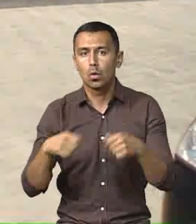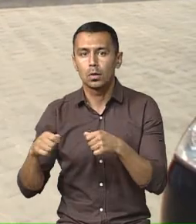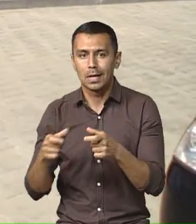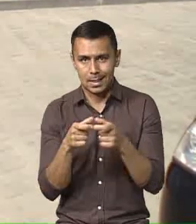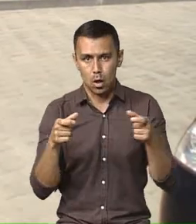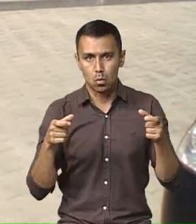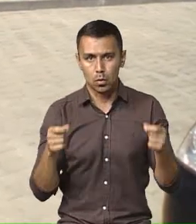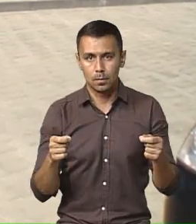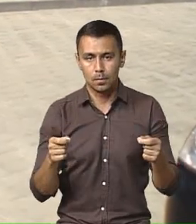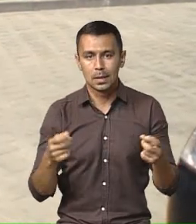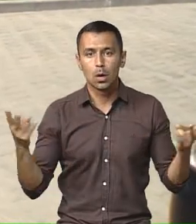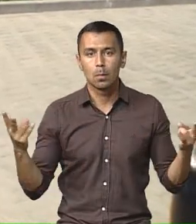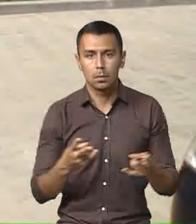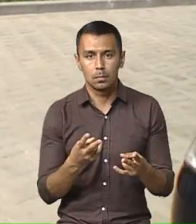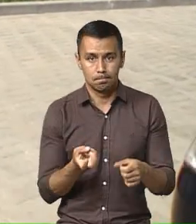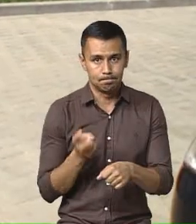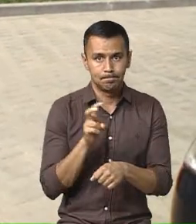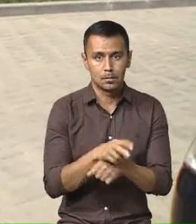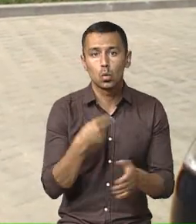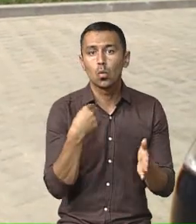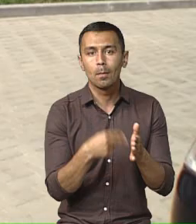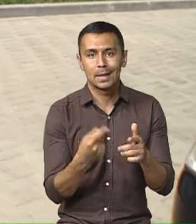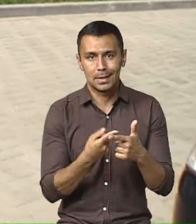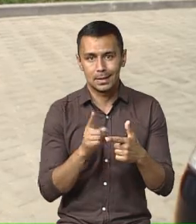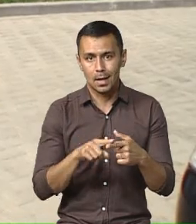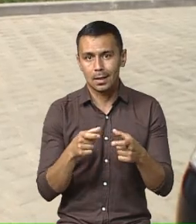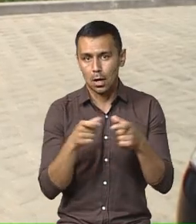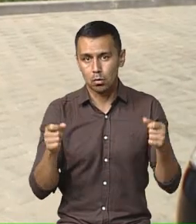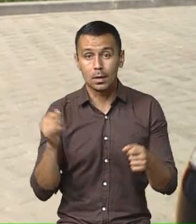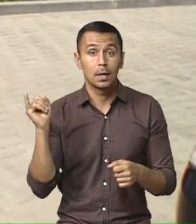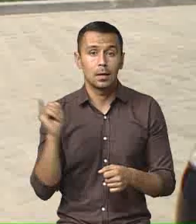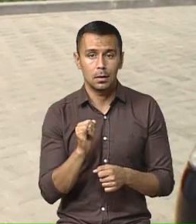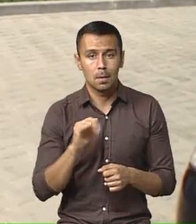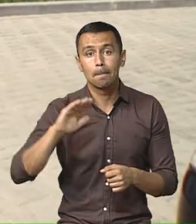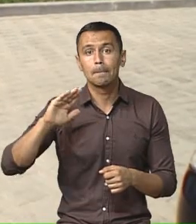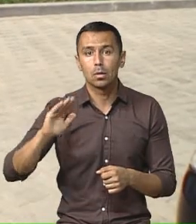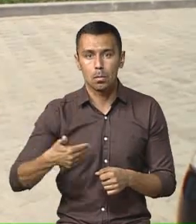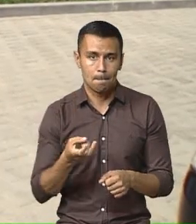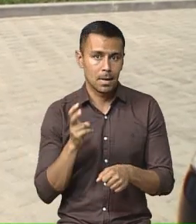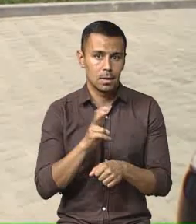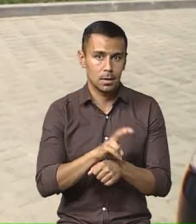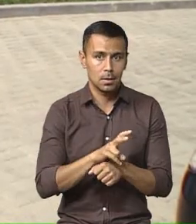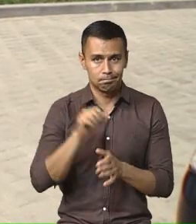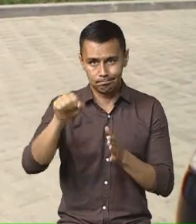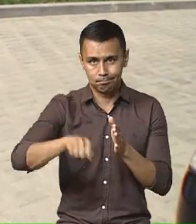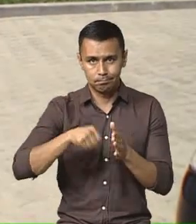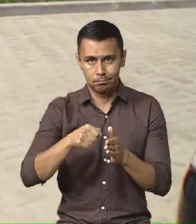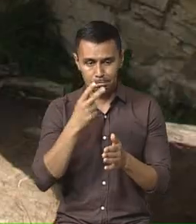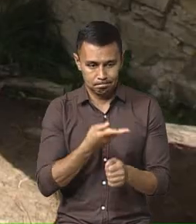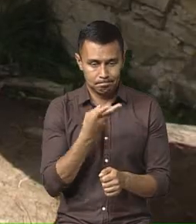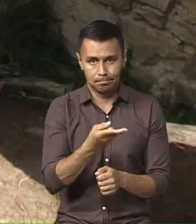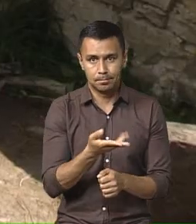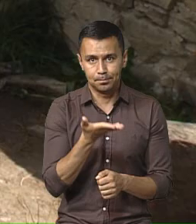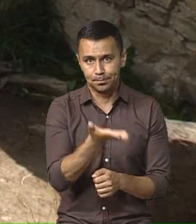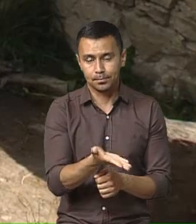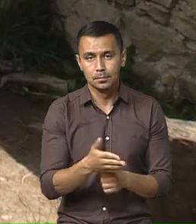талонів. Необхідно прийти, купити цей талон і потім прийти на бювет і пред'явити цей талон.